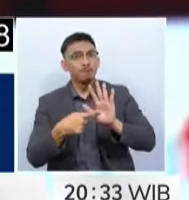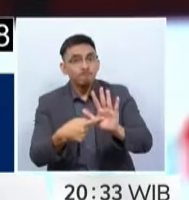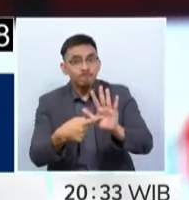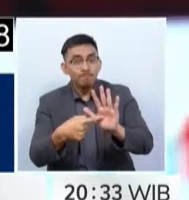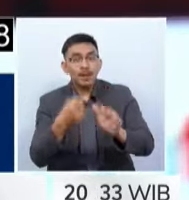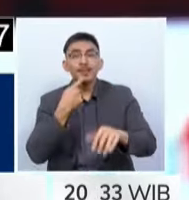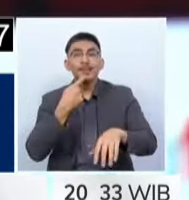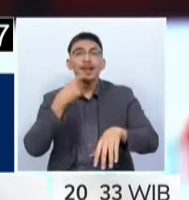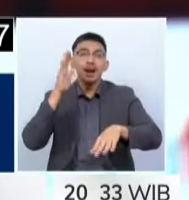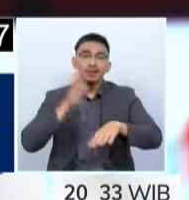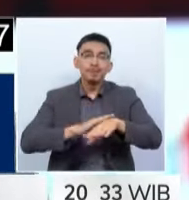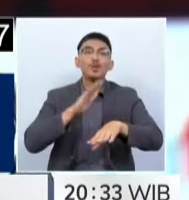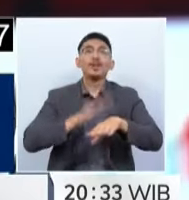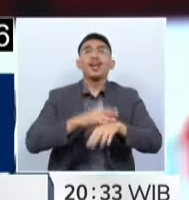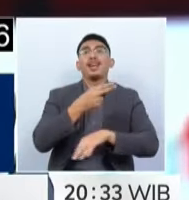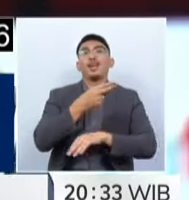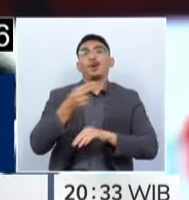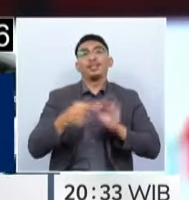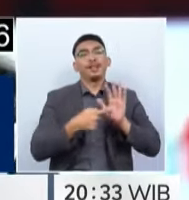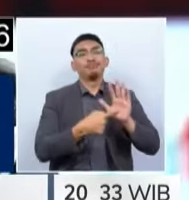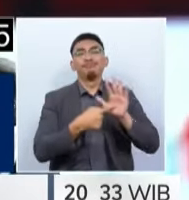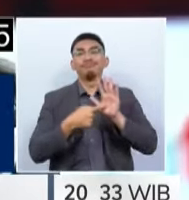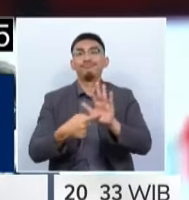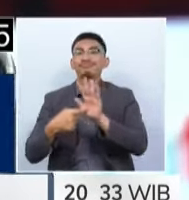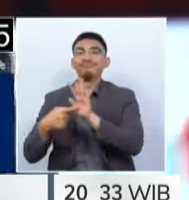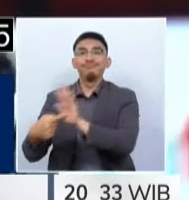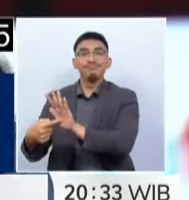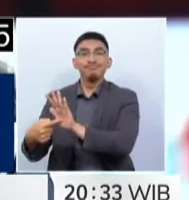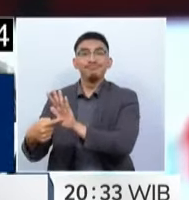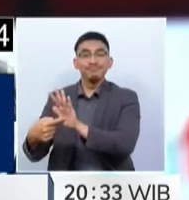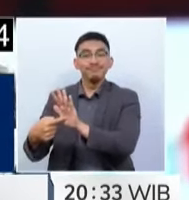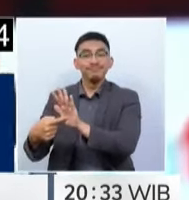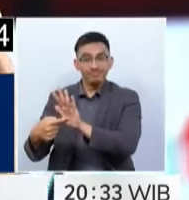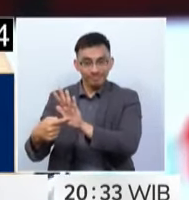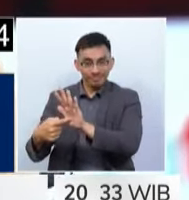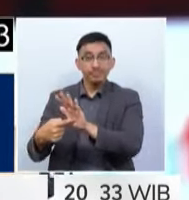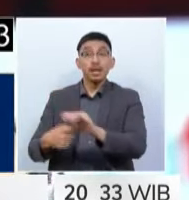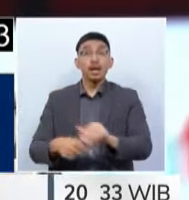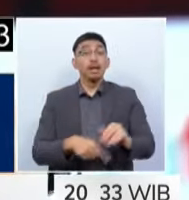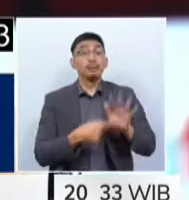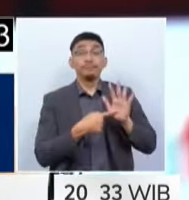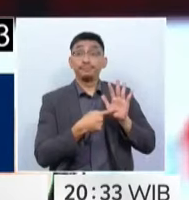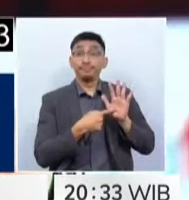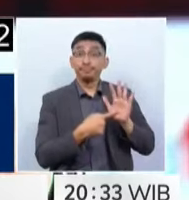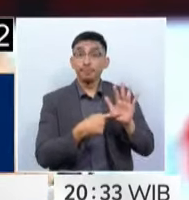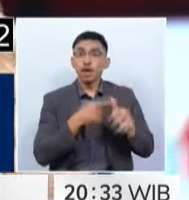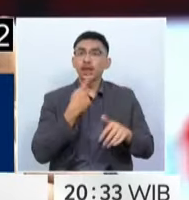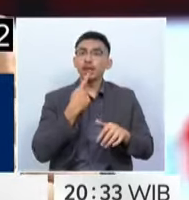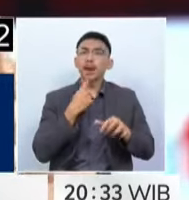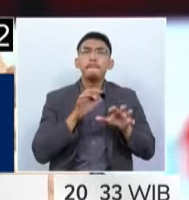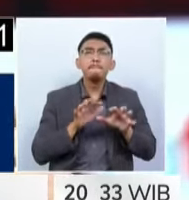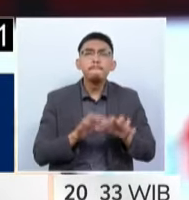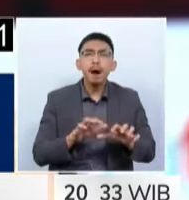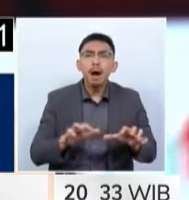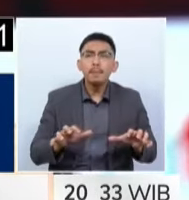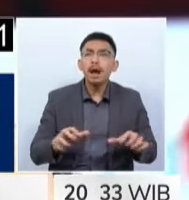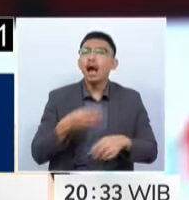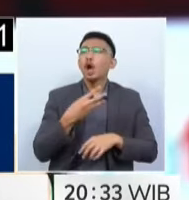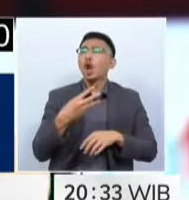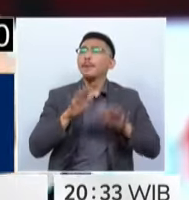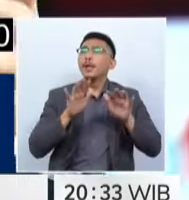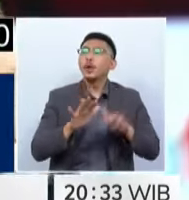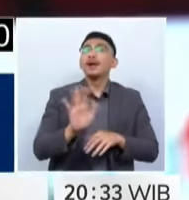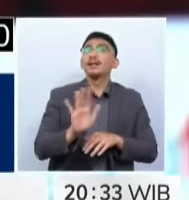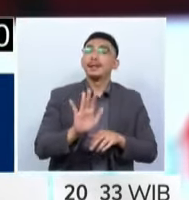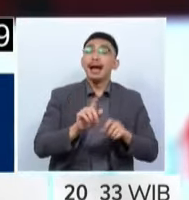budayanya di mana kita menjual kepada mereka bukan sekedar komoditas-komoditas perekonomian tapi juga